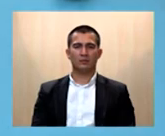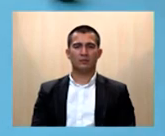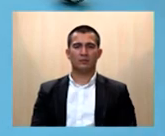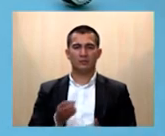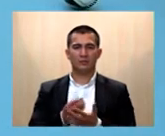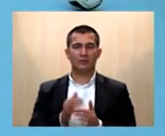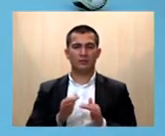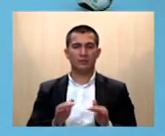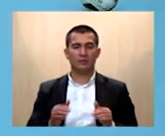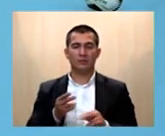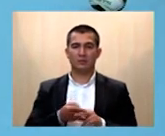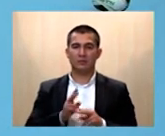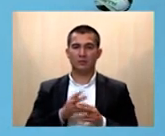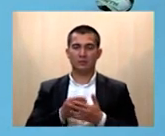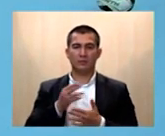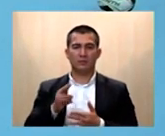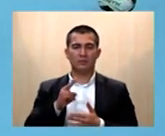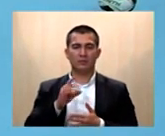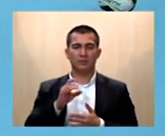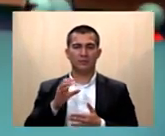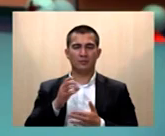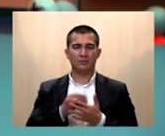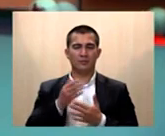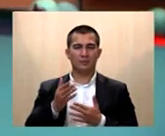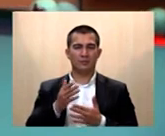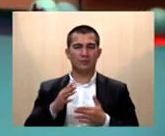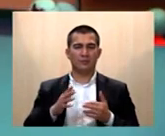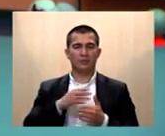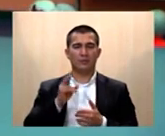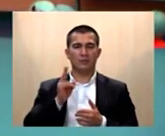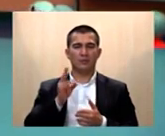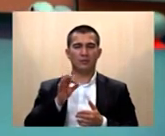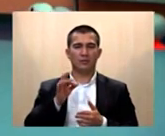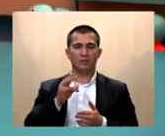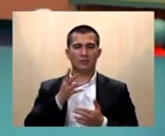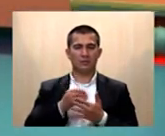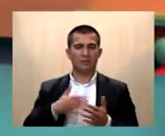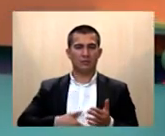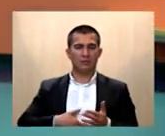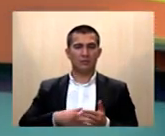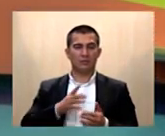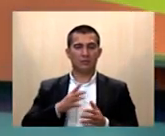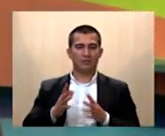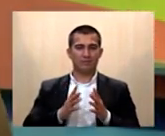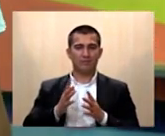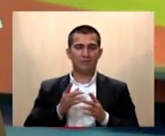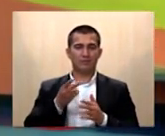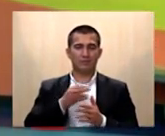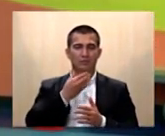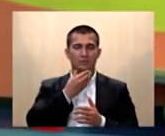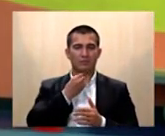aziz o'quvchilar, bu press mashqlarimizni uyda akalaringiz, opalaringiz yoki adalaringiz bilan birgalikda bajarasizlar degan